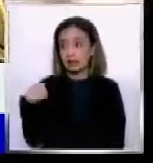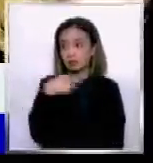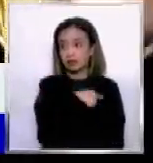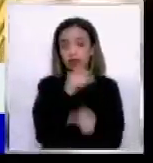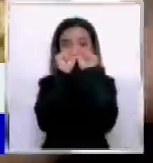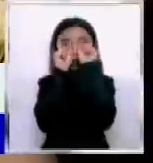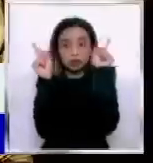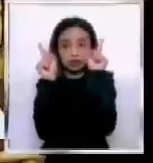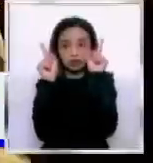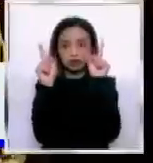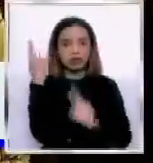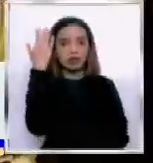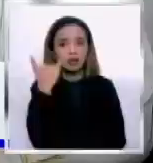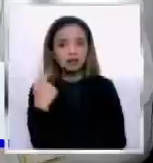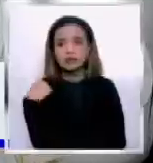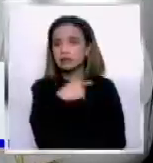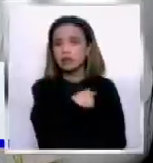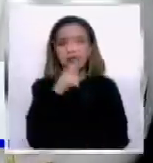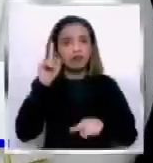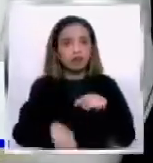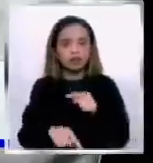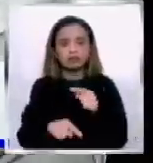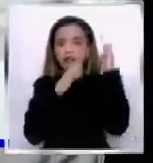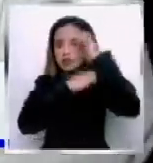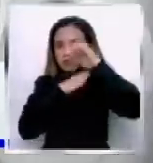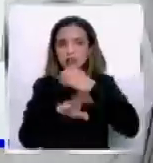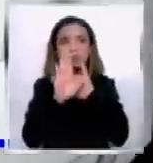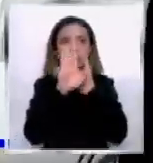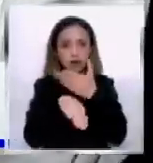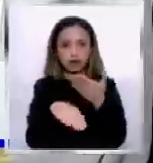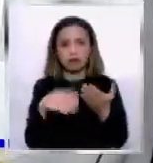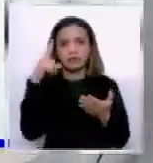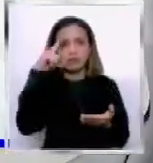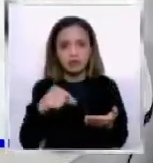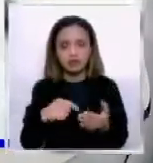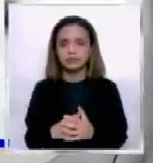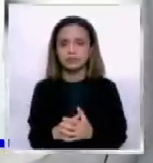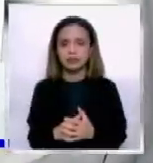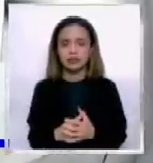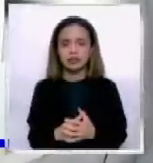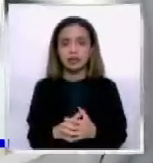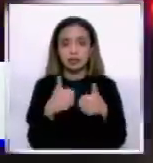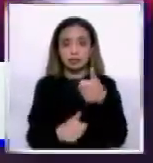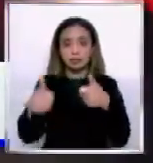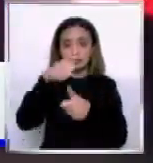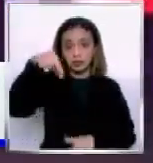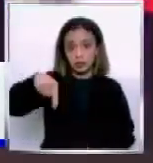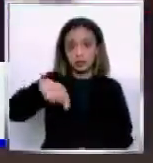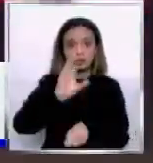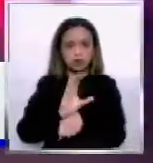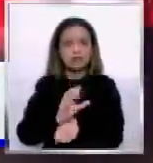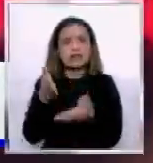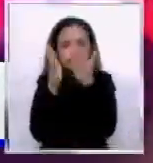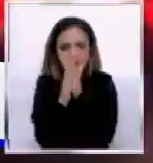po namin na-expect na babalik siya agad. Humihingi naman ang paumanhin at pangunawa ang pamunuan ng Quiapo Church. Hindi na